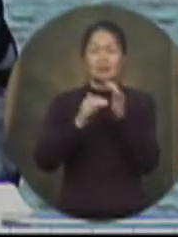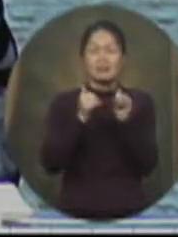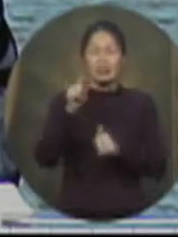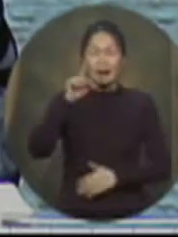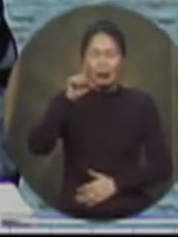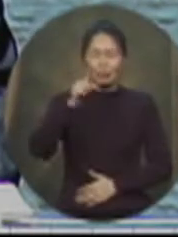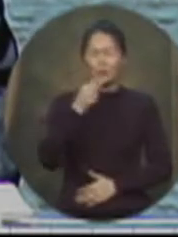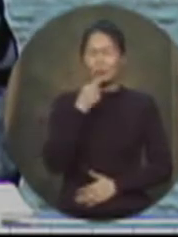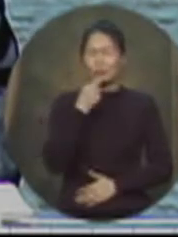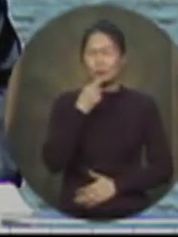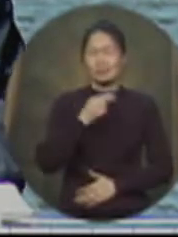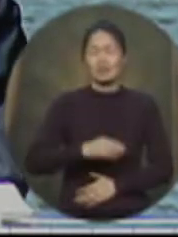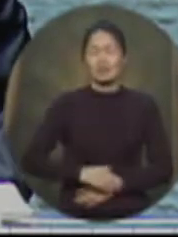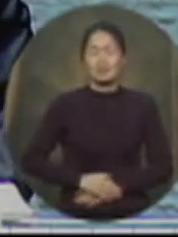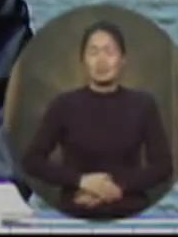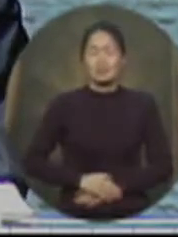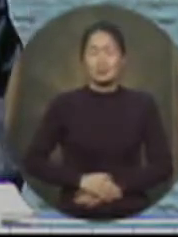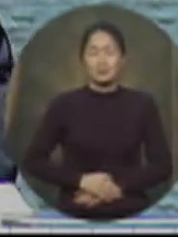없었어요